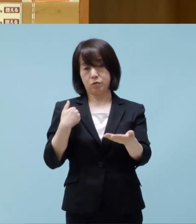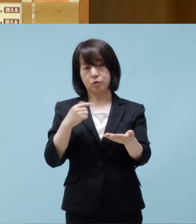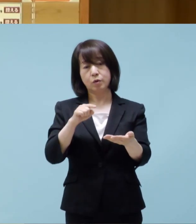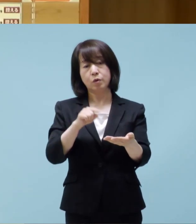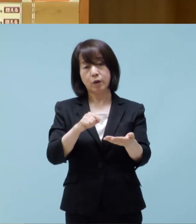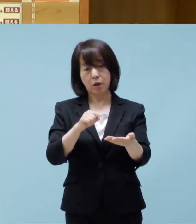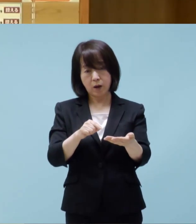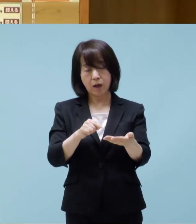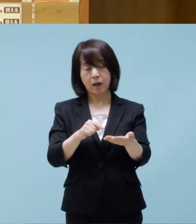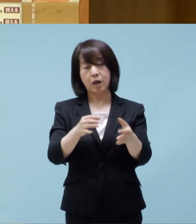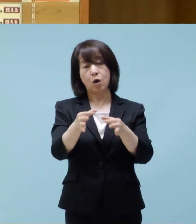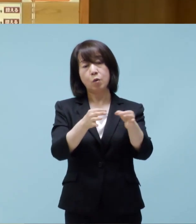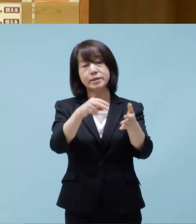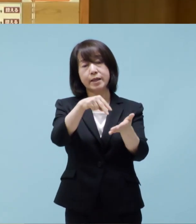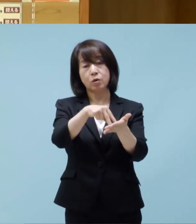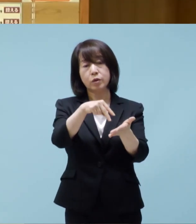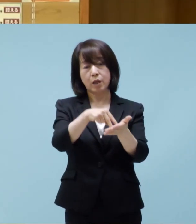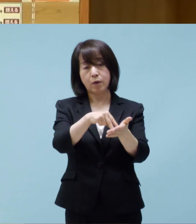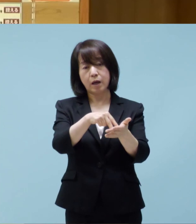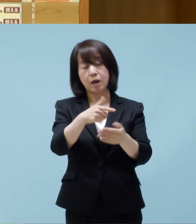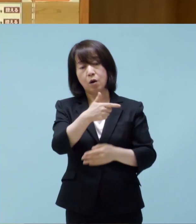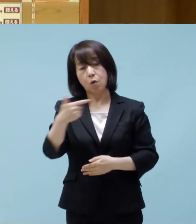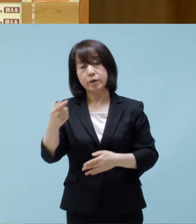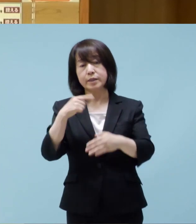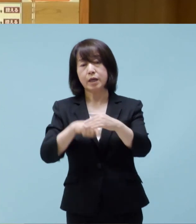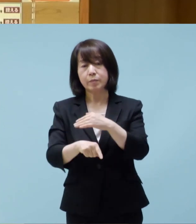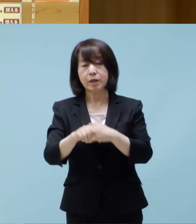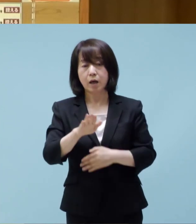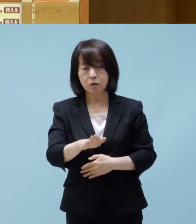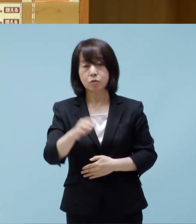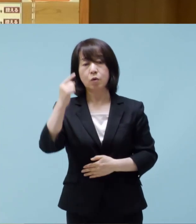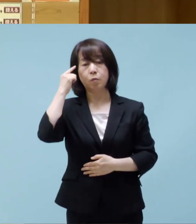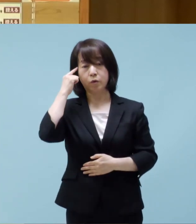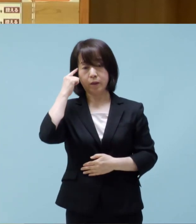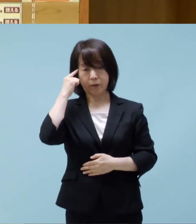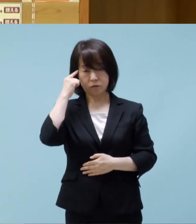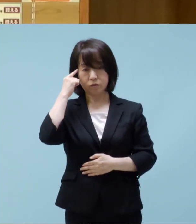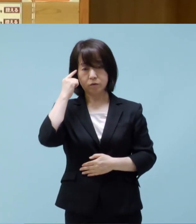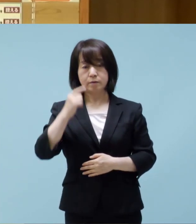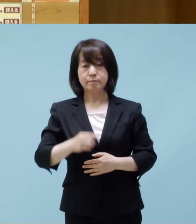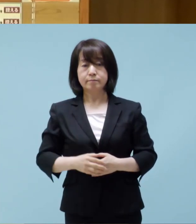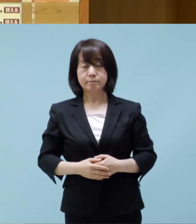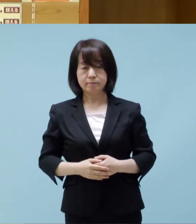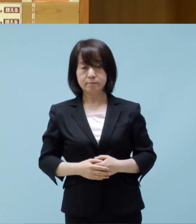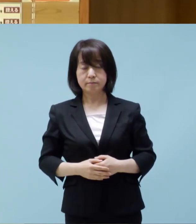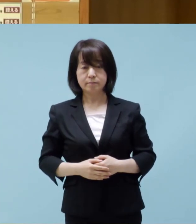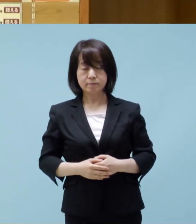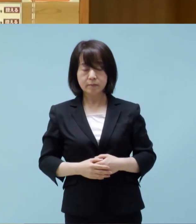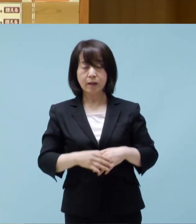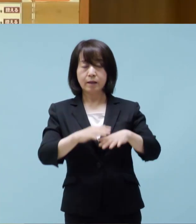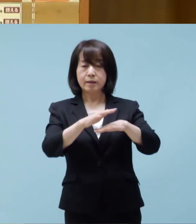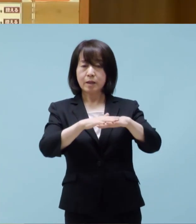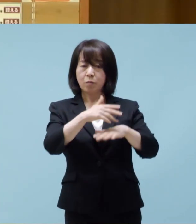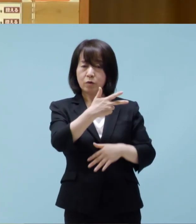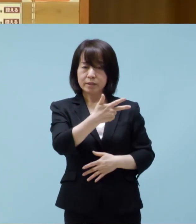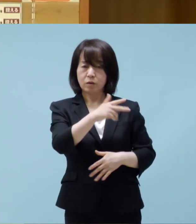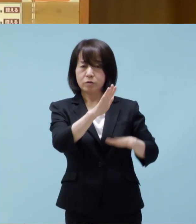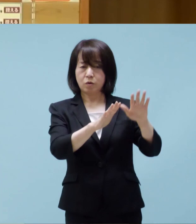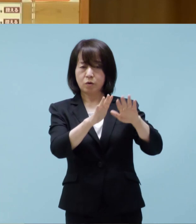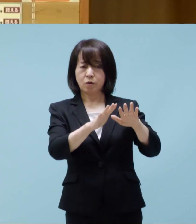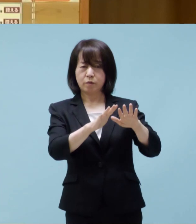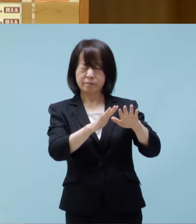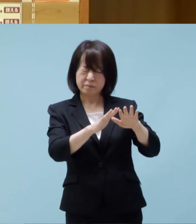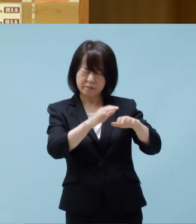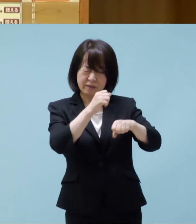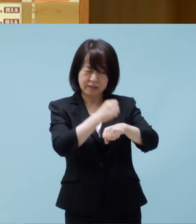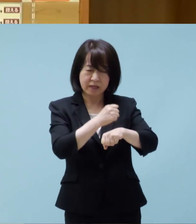とっては、まあ、大きなことだと思っています。まあ、確かに札幌市感染状況極めて厳しい状況はありますが、ま